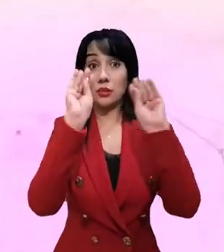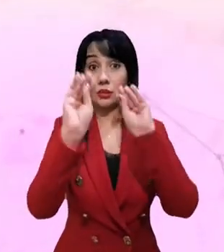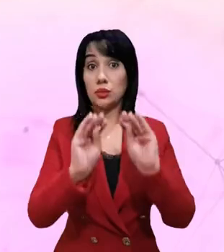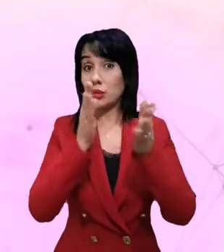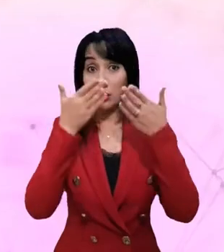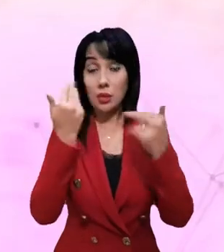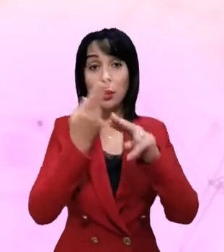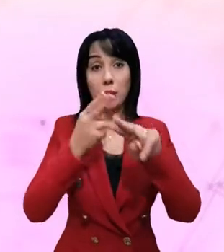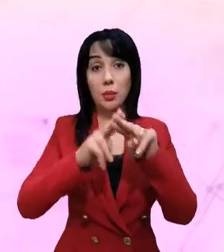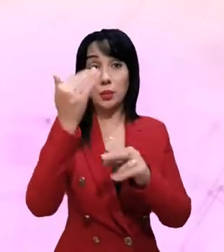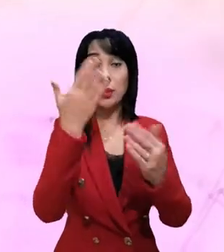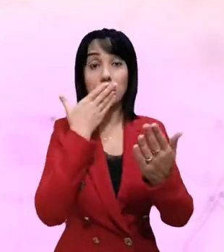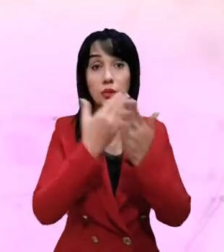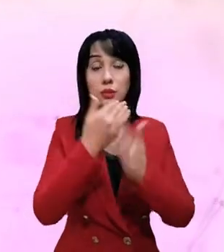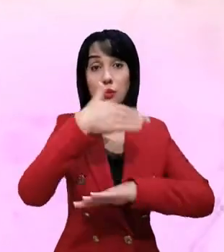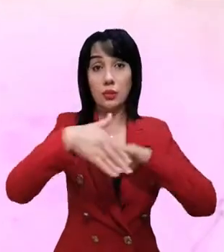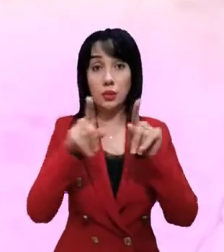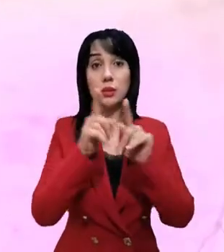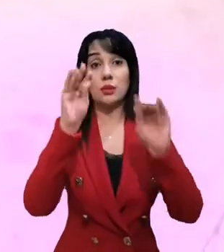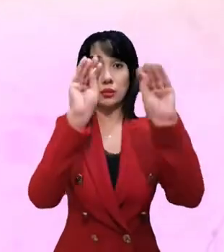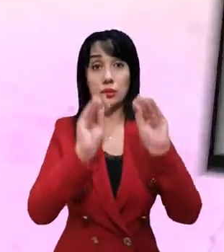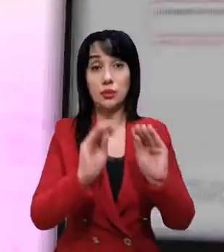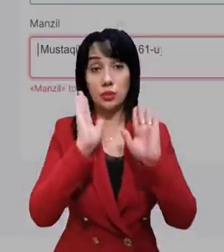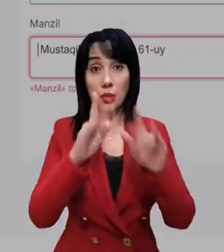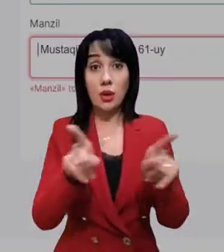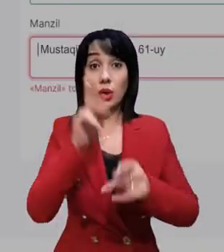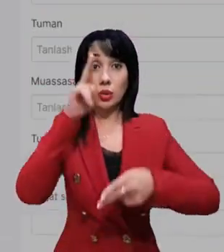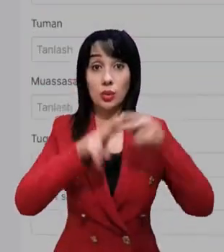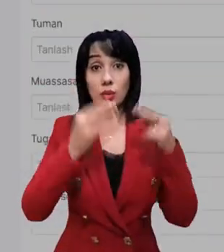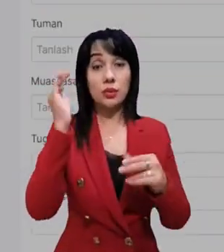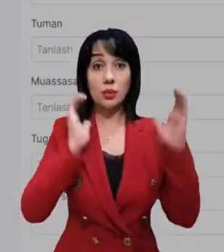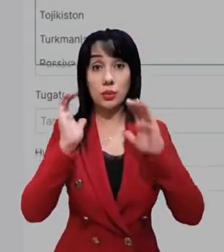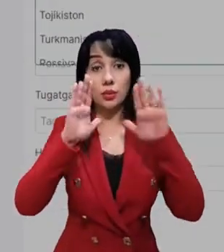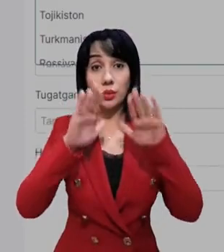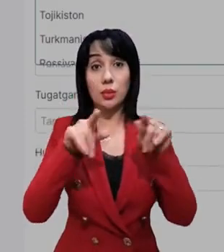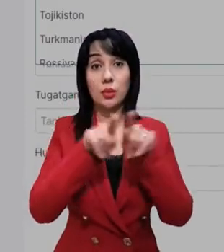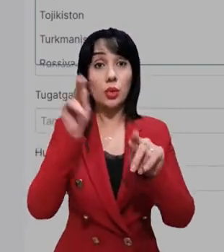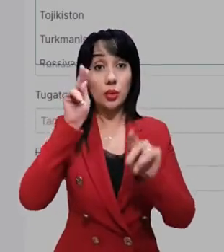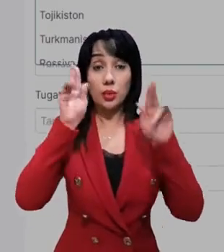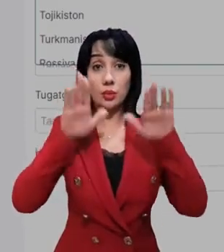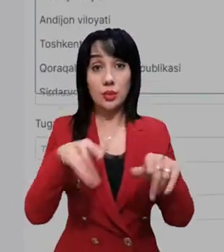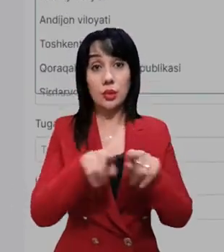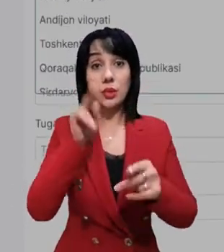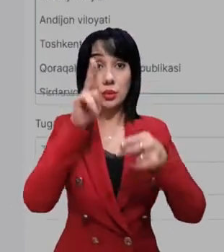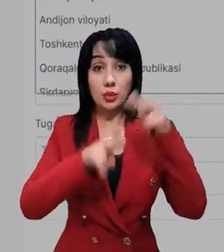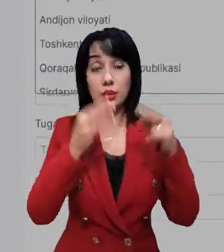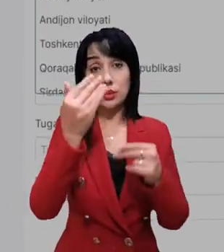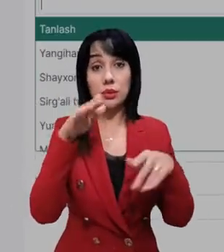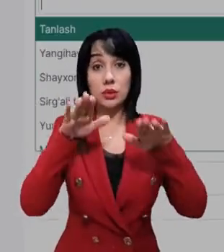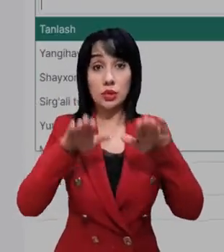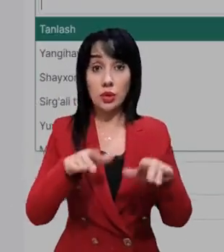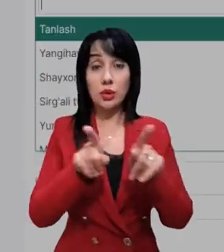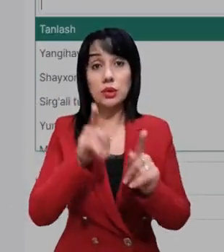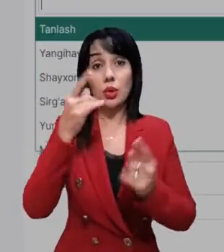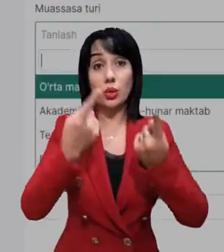ravishda shakllanmasa, mazkur ma'lumotlar abituriyent tomonidan to'ldiriladi. Tugatgan ta'lim muassasasi oynasidan abituriyent tamomlagan